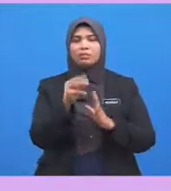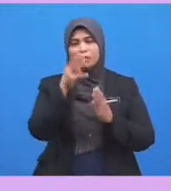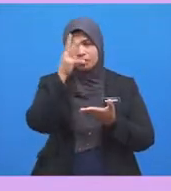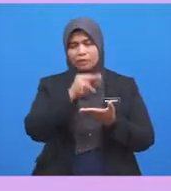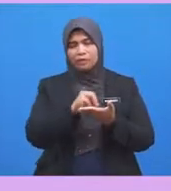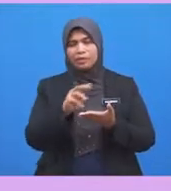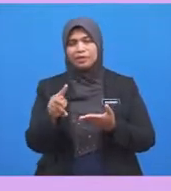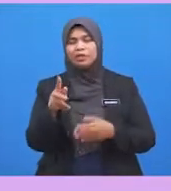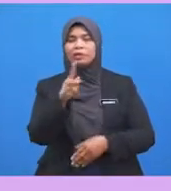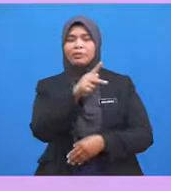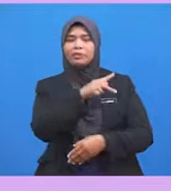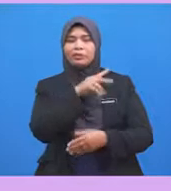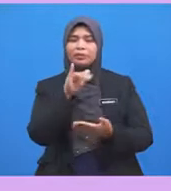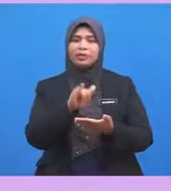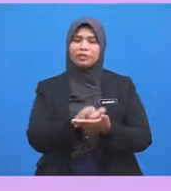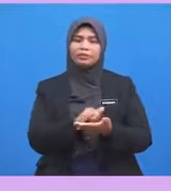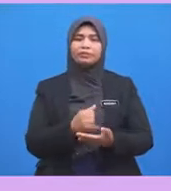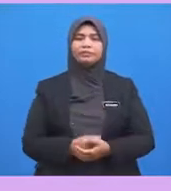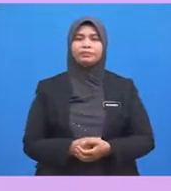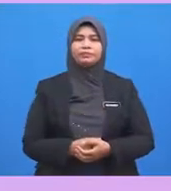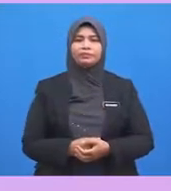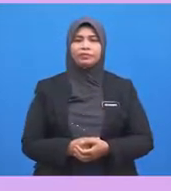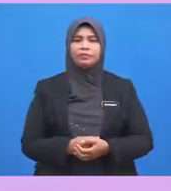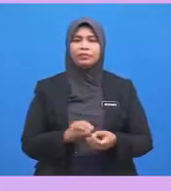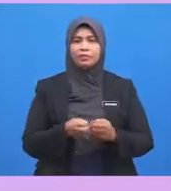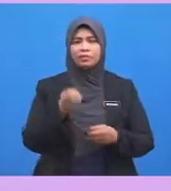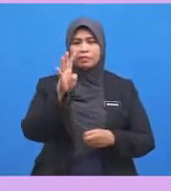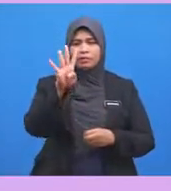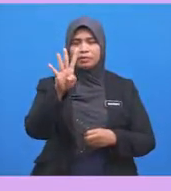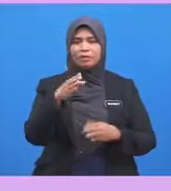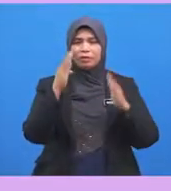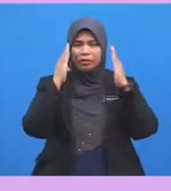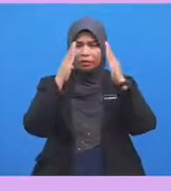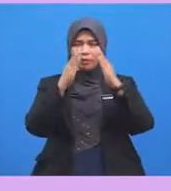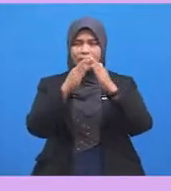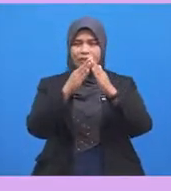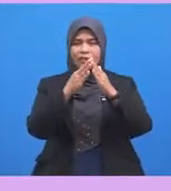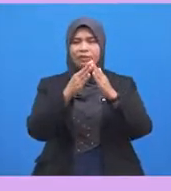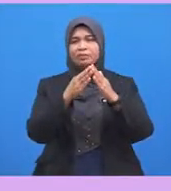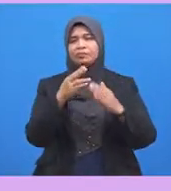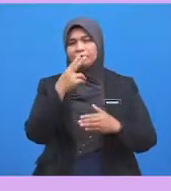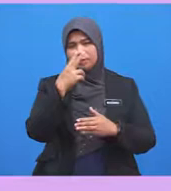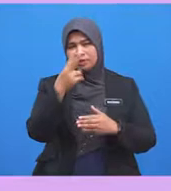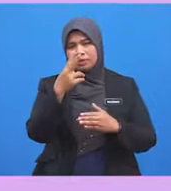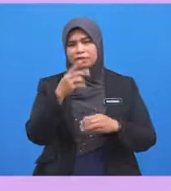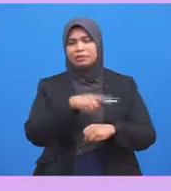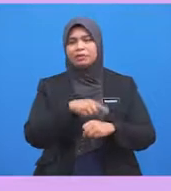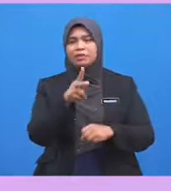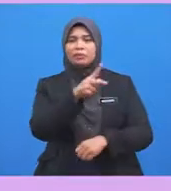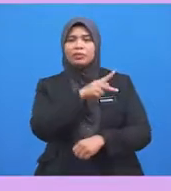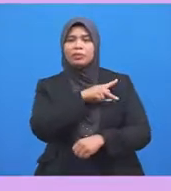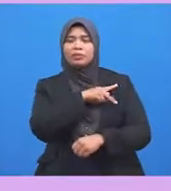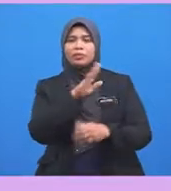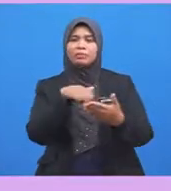memuliakan pemimpin tersebut. Yang keempat, menumpukan perhatian semasa